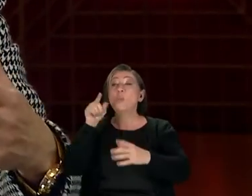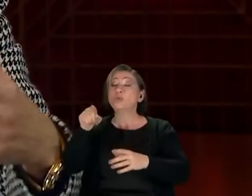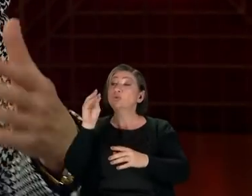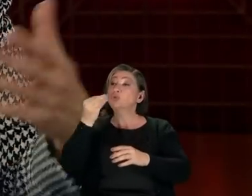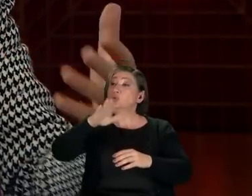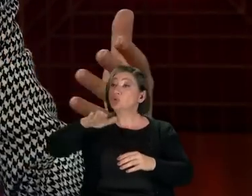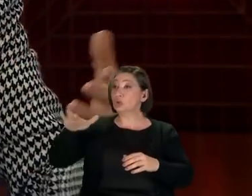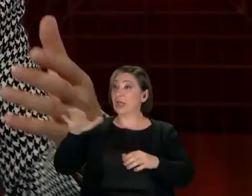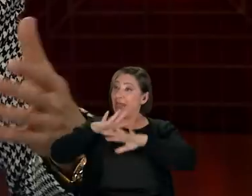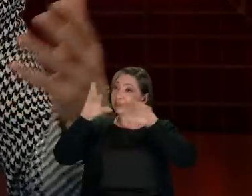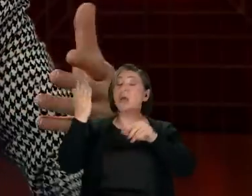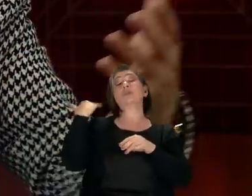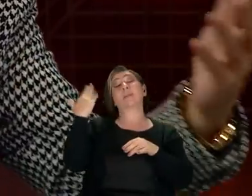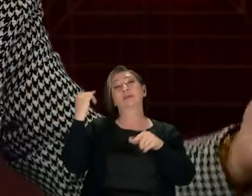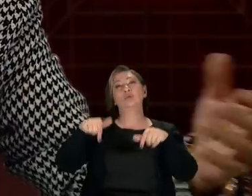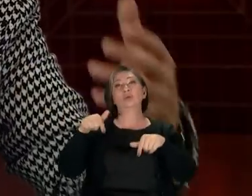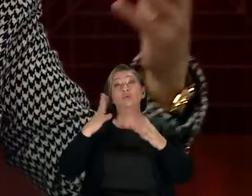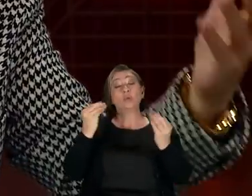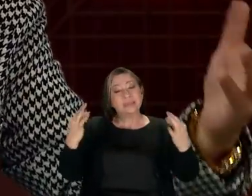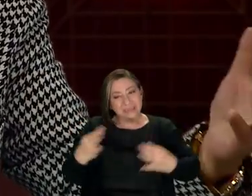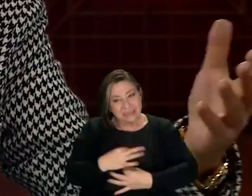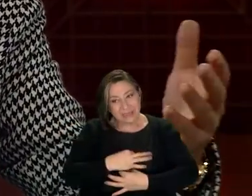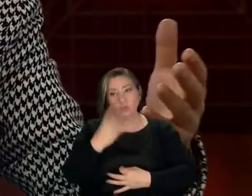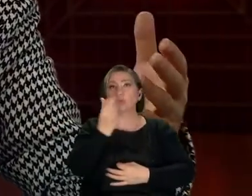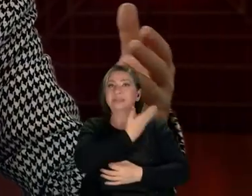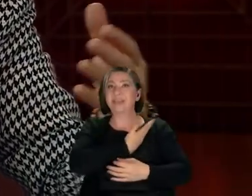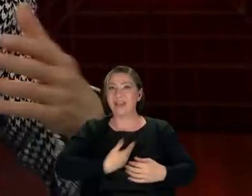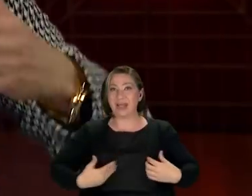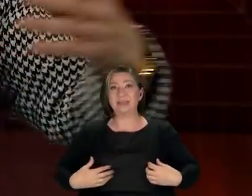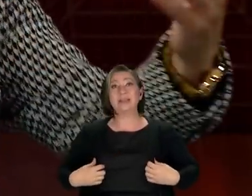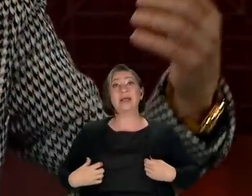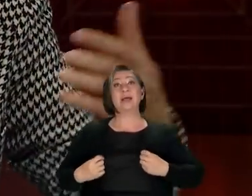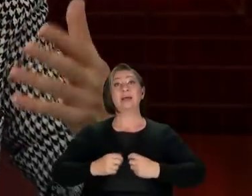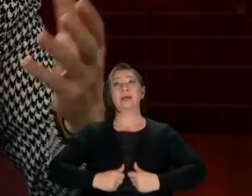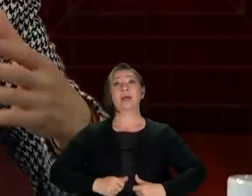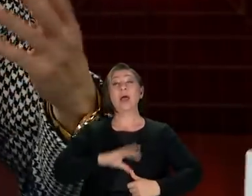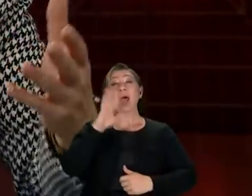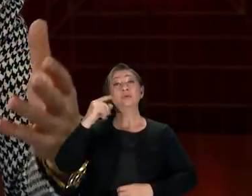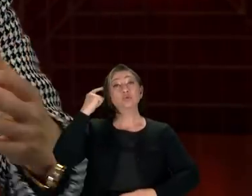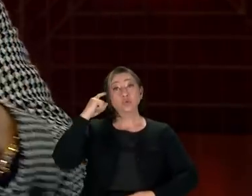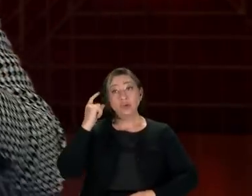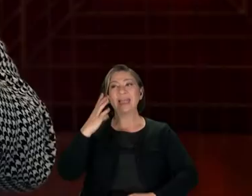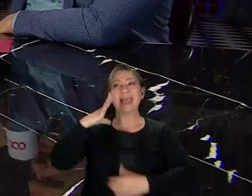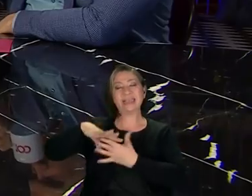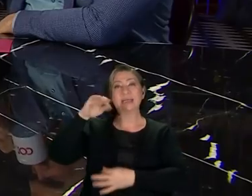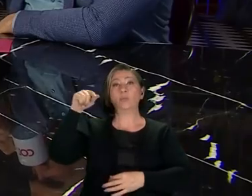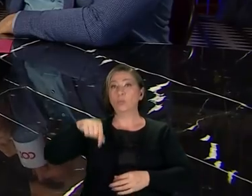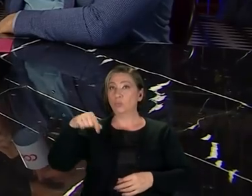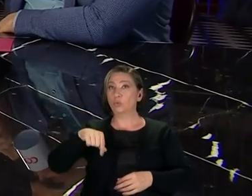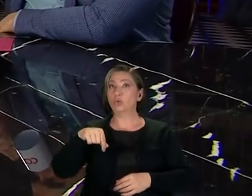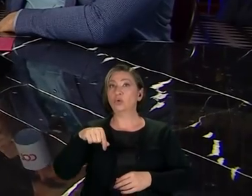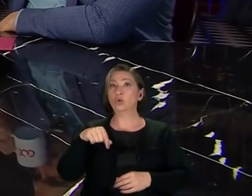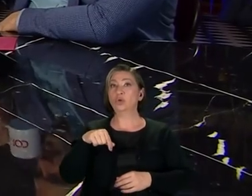çocukların hepsi o zamanlar, şimdi bugün de çok saygı duyulan, çok sevilen her düşünceden adam, insanı bugün